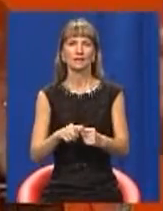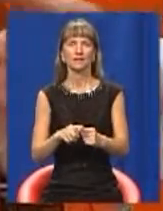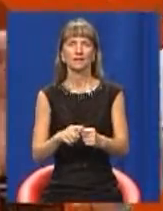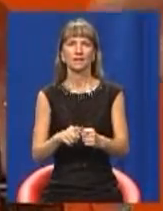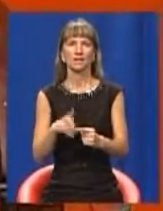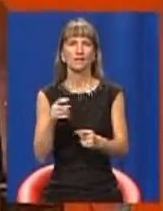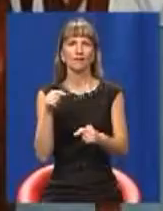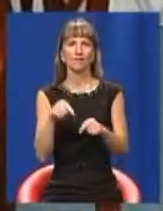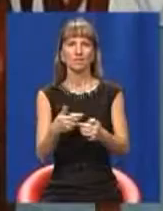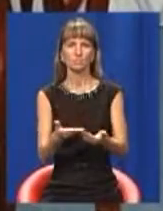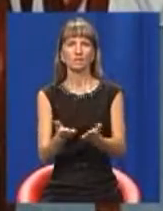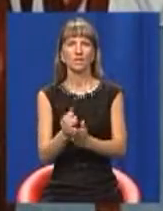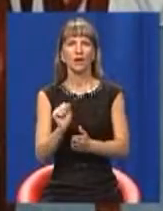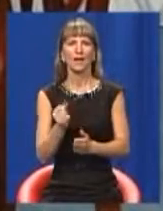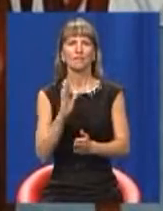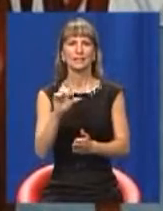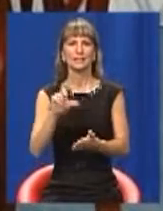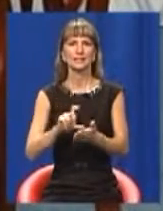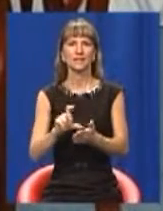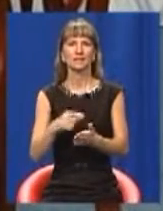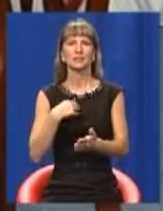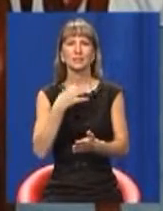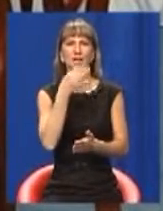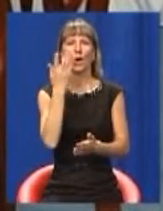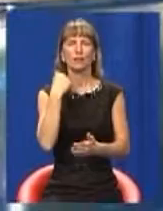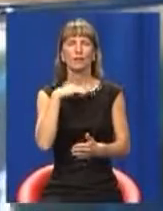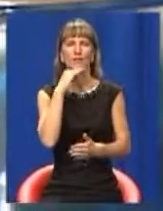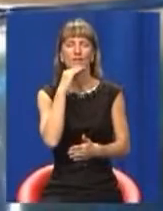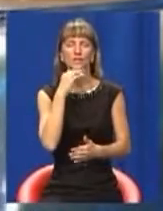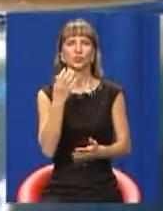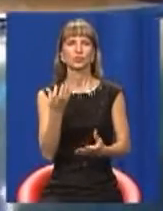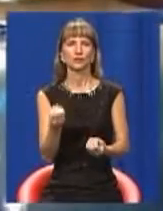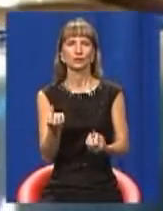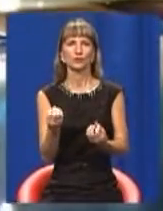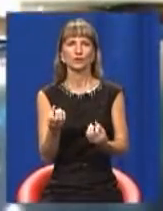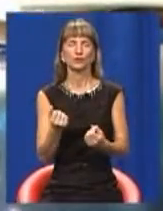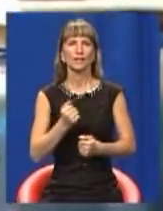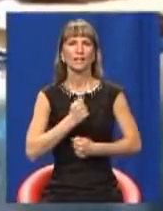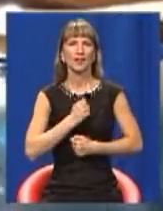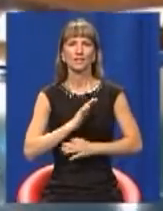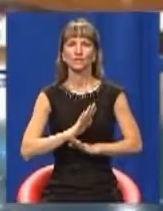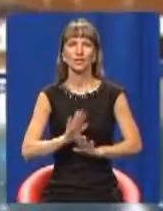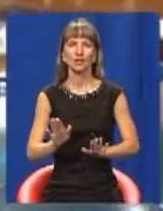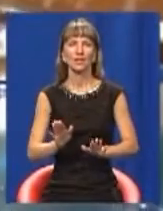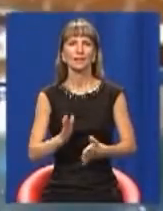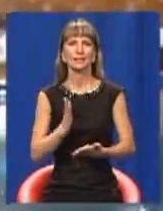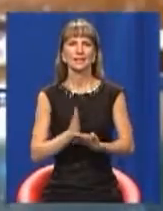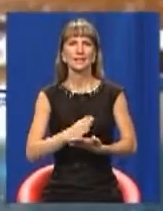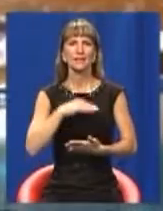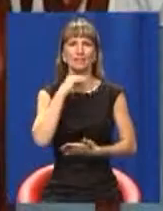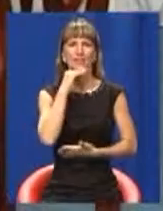эту посуду, а в стаканчик. Давай, я скажу, когда хватит. Так, еще, не жалей. Есть,